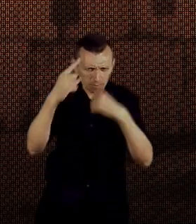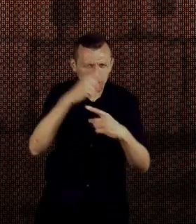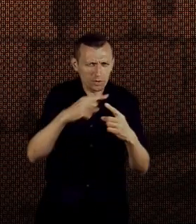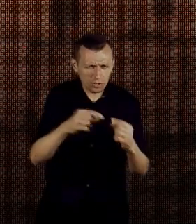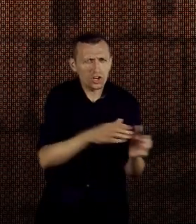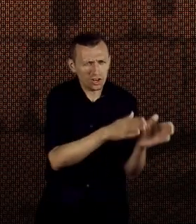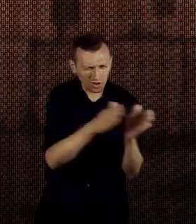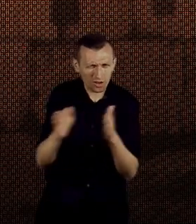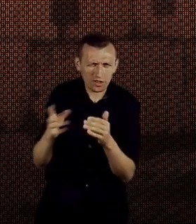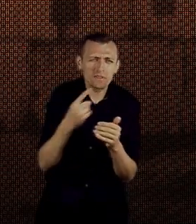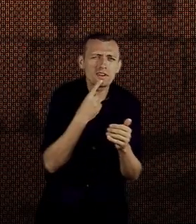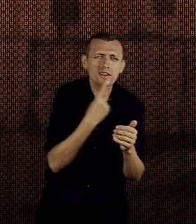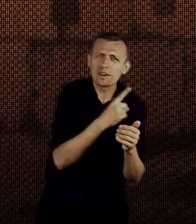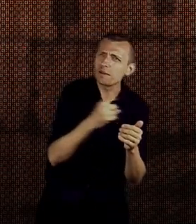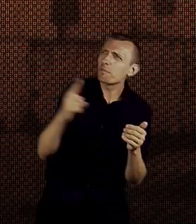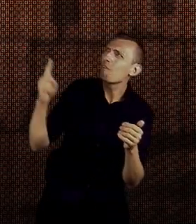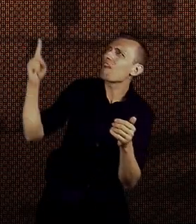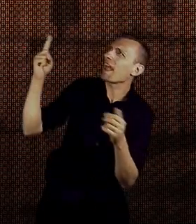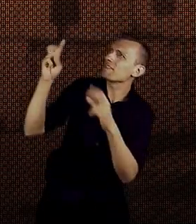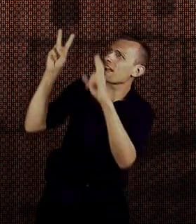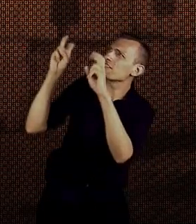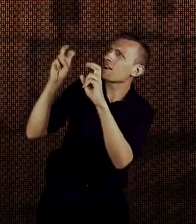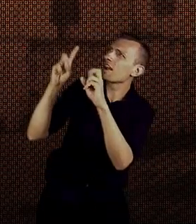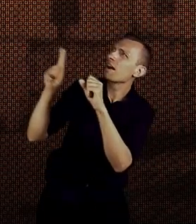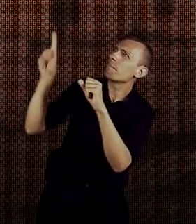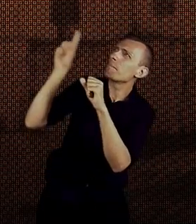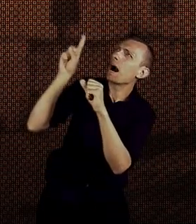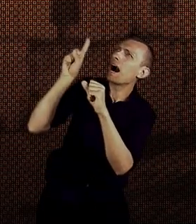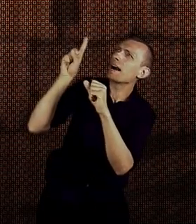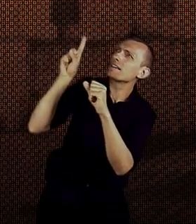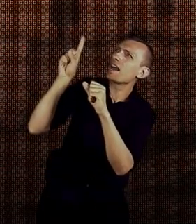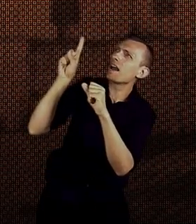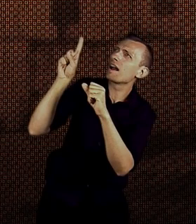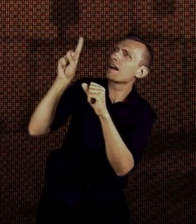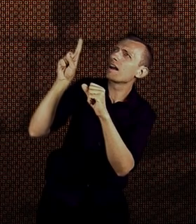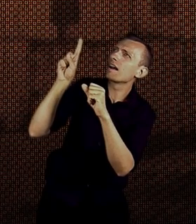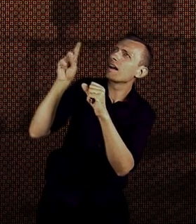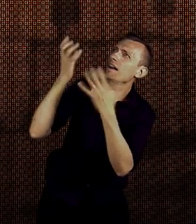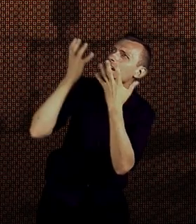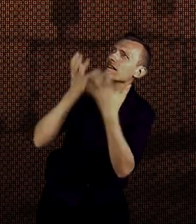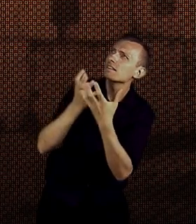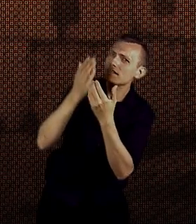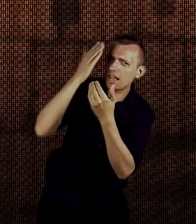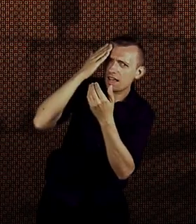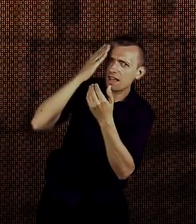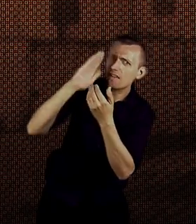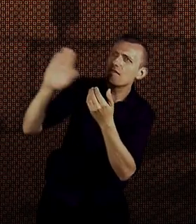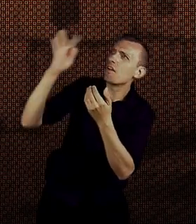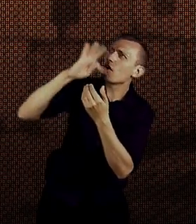zdanie? Panie, uczyń, co zechcesz, abym